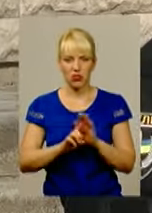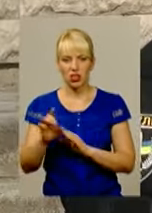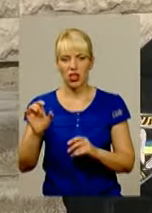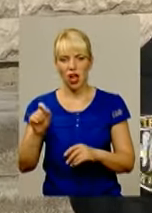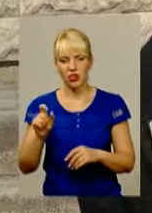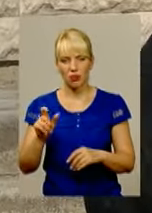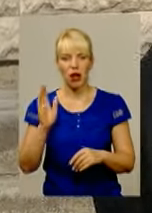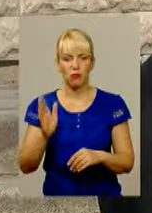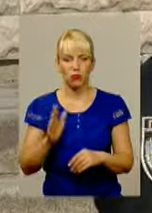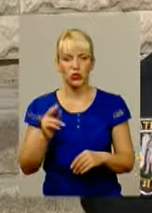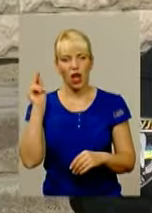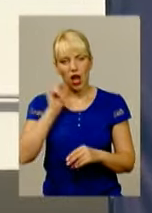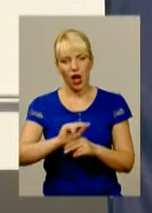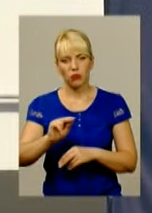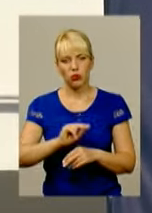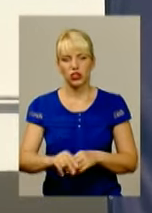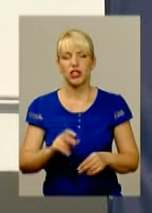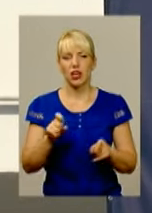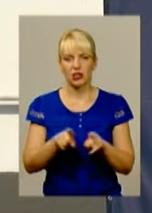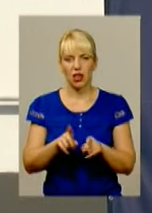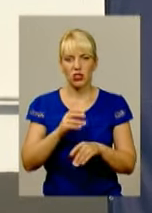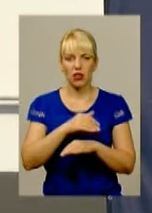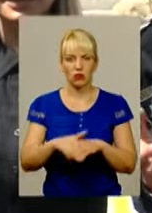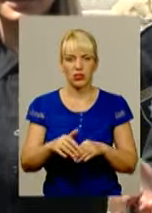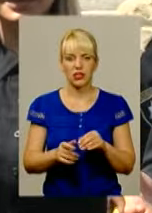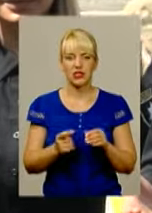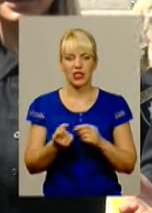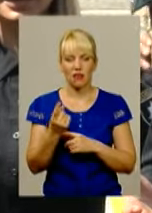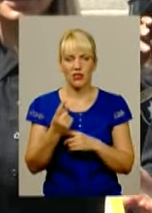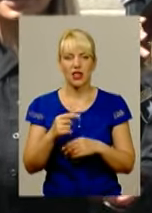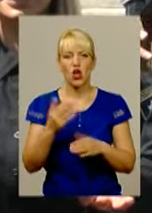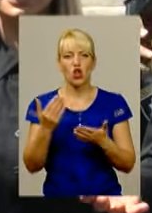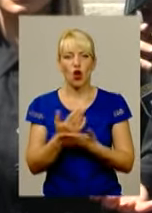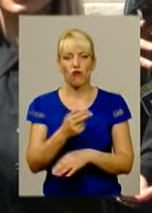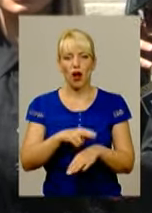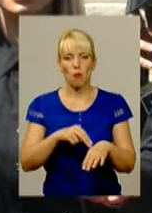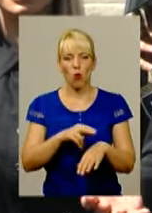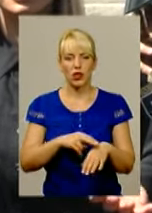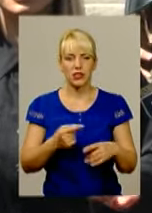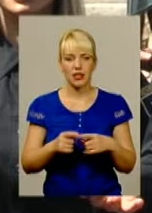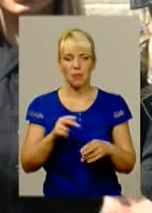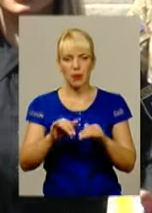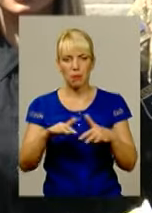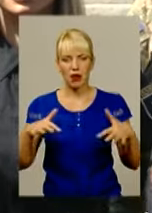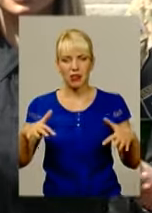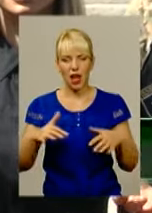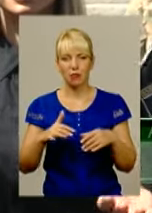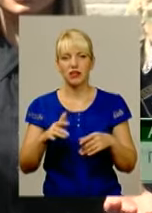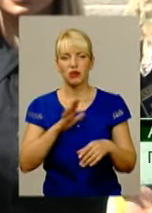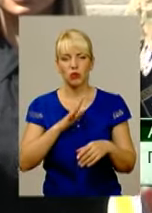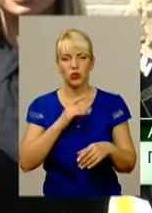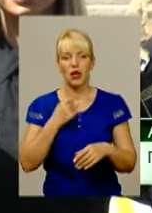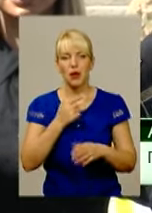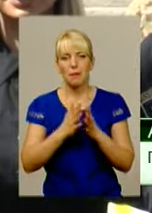А вже у грудні на вулицях Хмельницького з'явиться патрульна поліція. В парламенті нашою більшістю були проголосовані ще